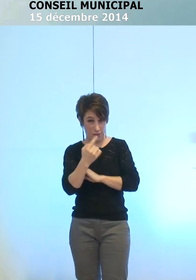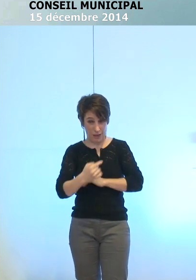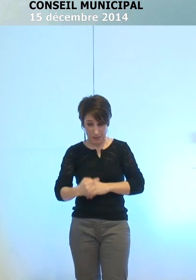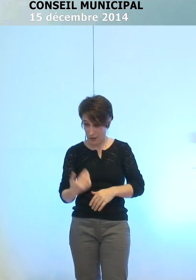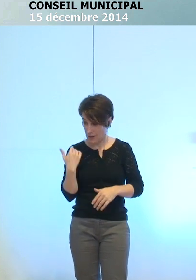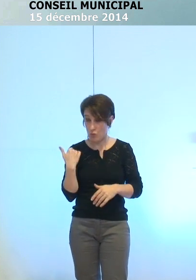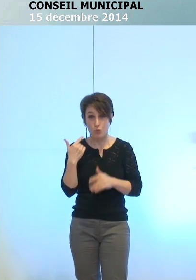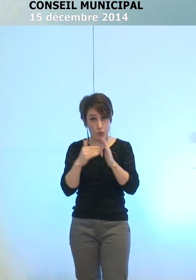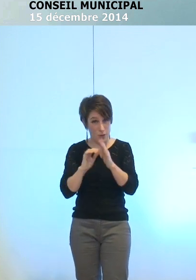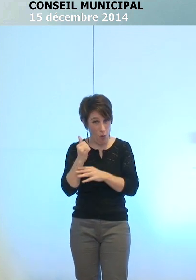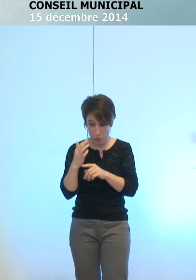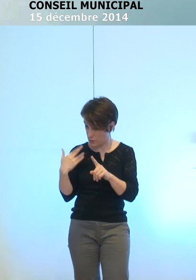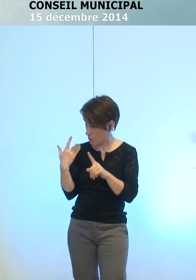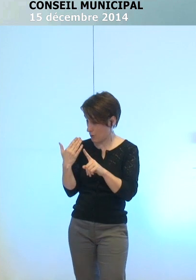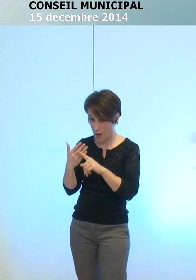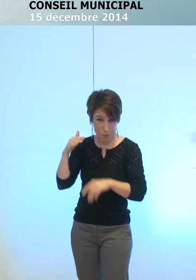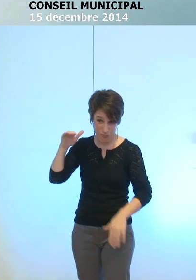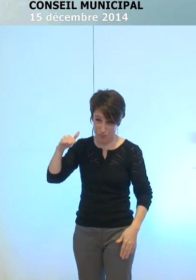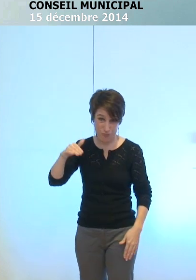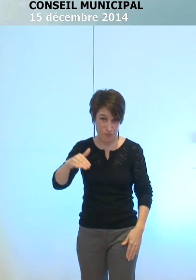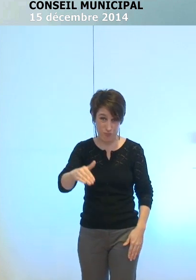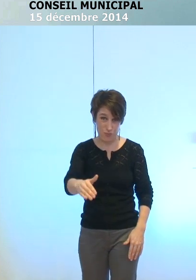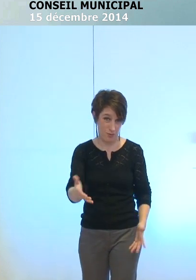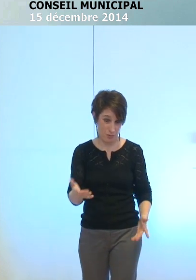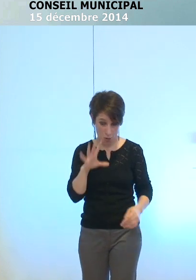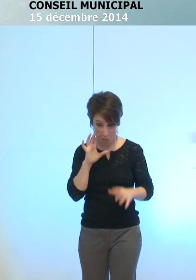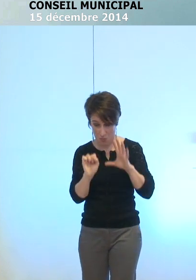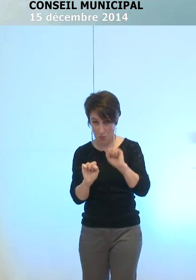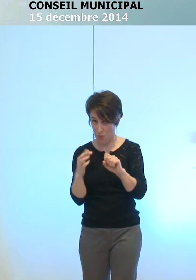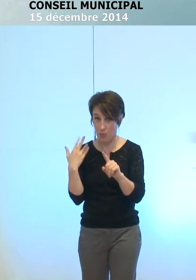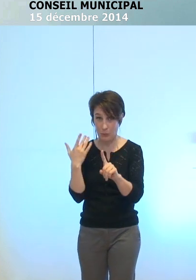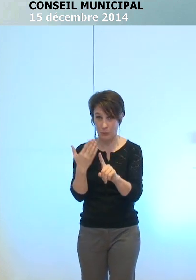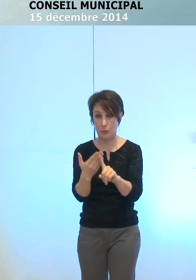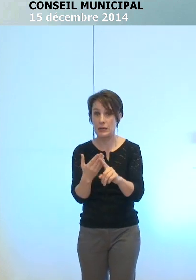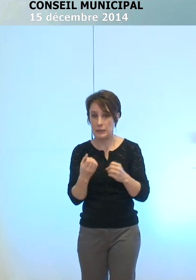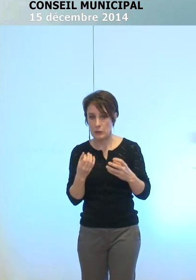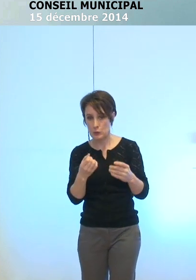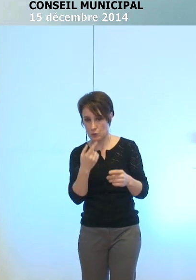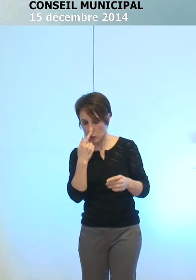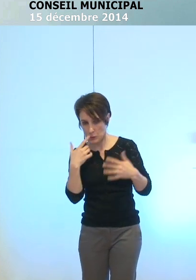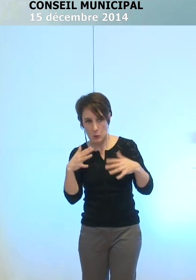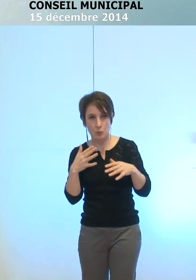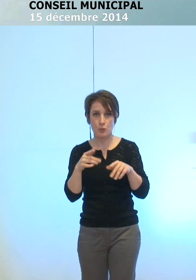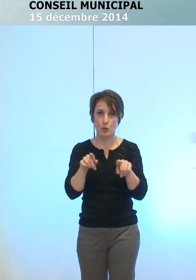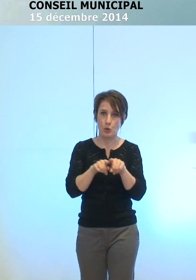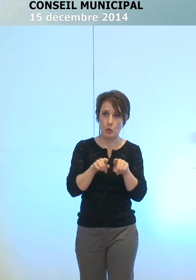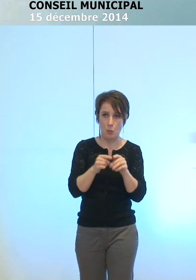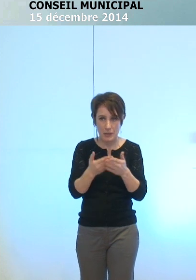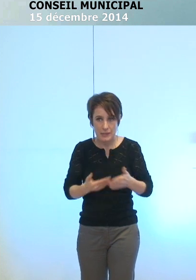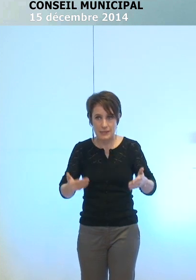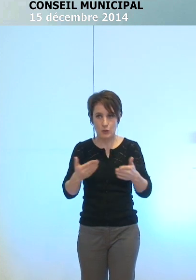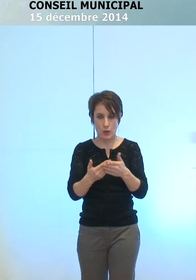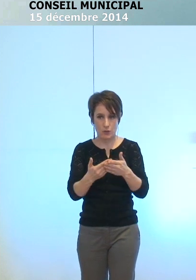2014 c'est ce que l'on observe et que l'on décrit souvent comme un effet ciseau avec des augmentations de